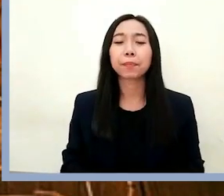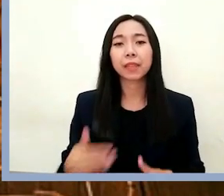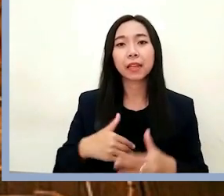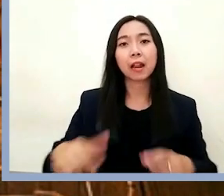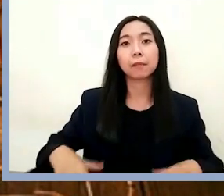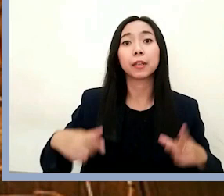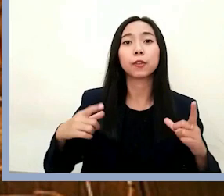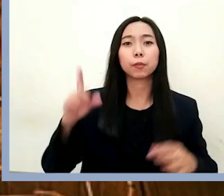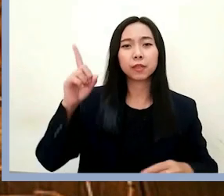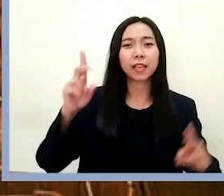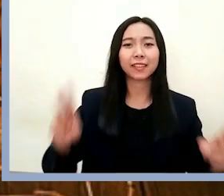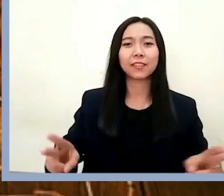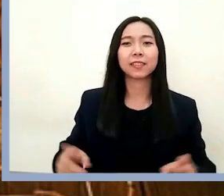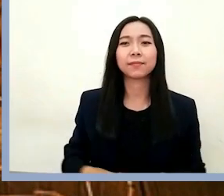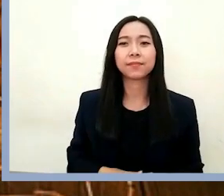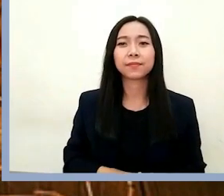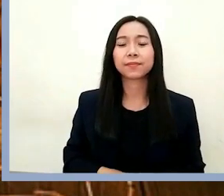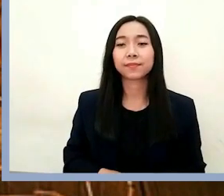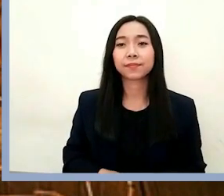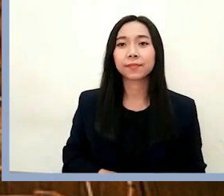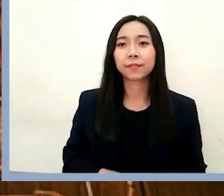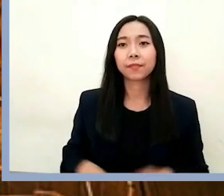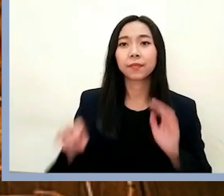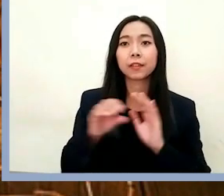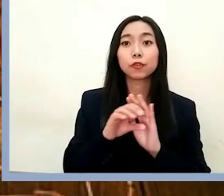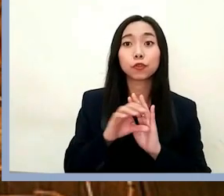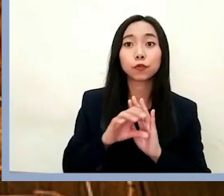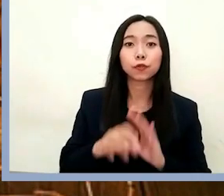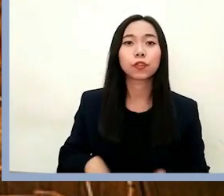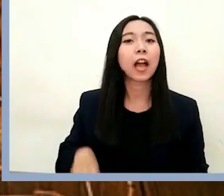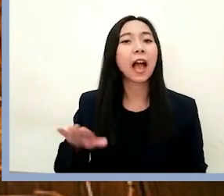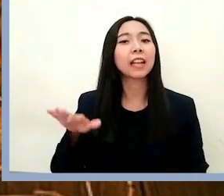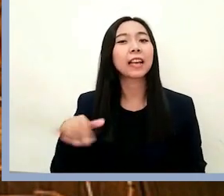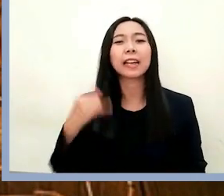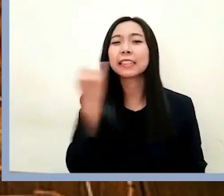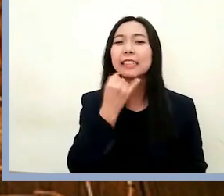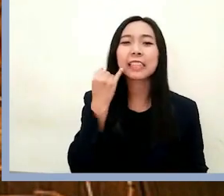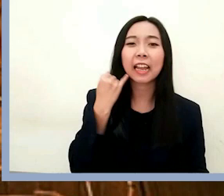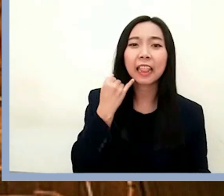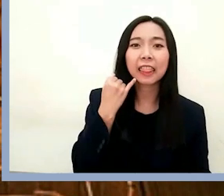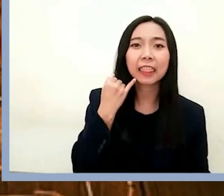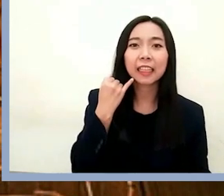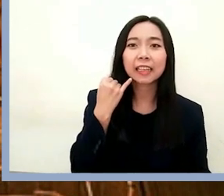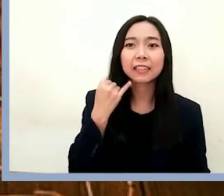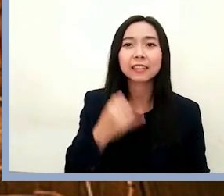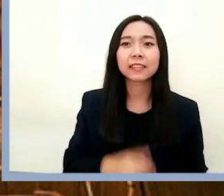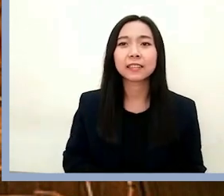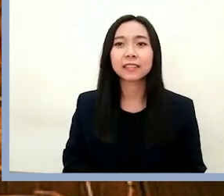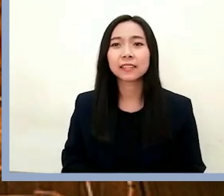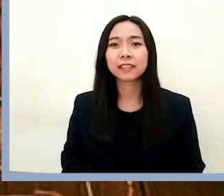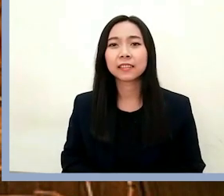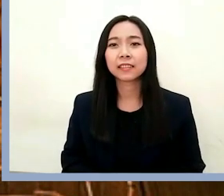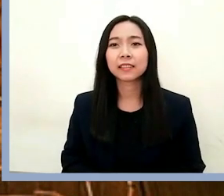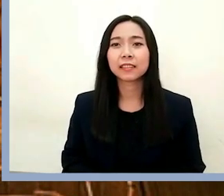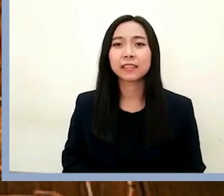seseorang kita lihat misalnya nama anak-anak Israel tidak pernah lepas dari nama marga atau